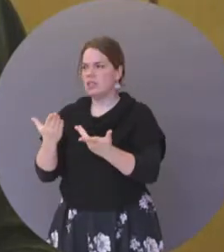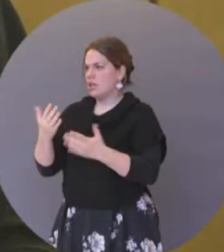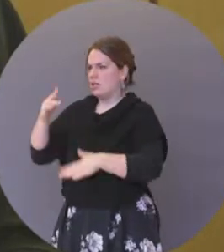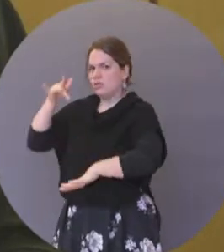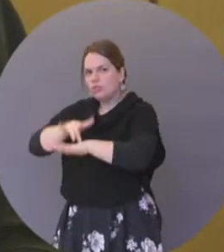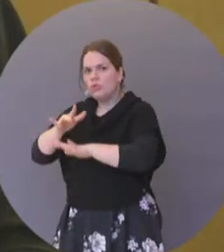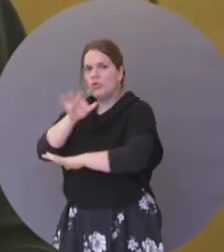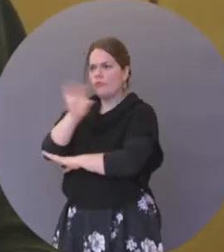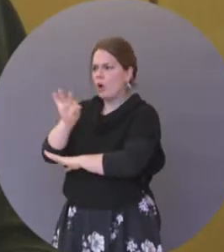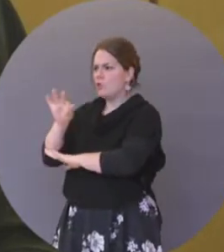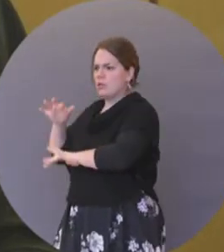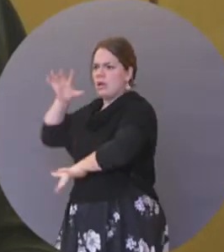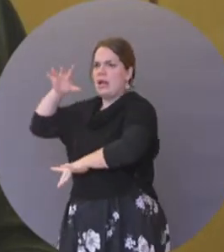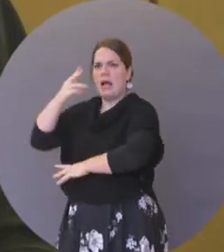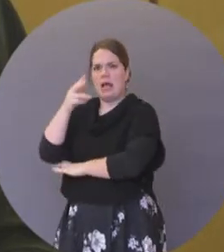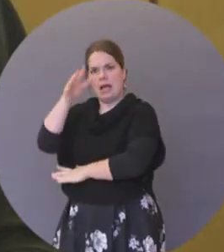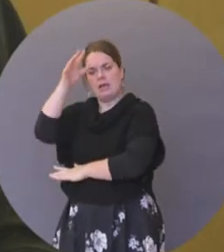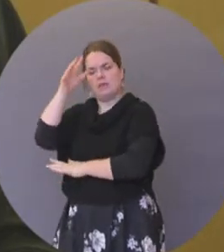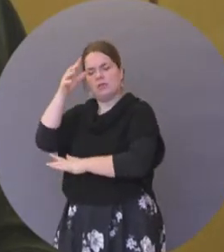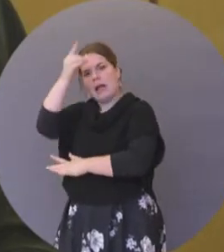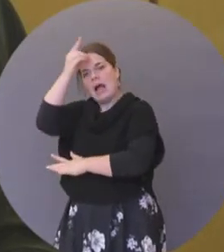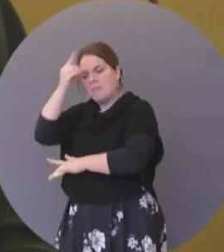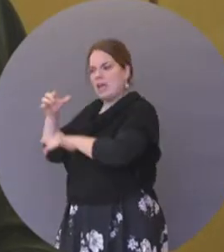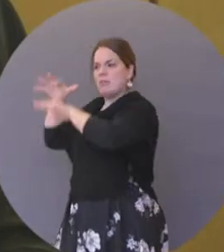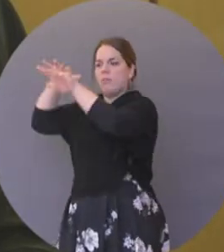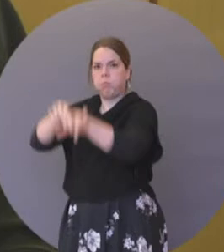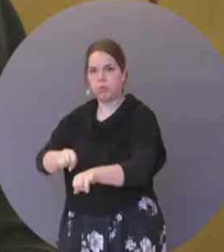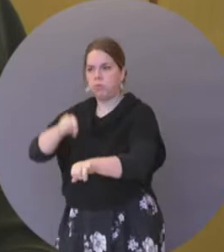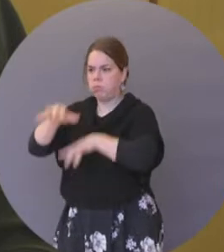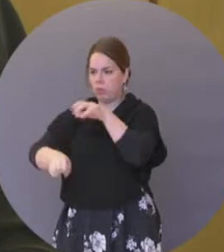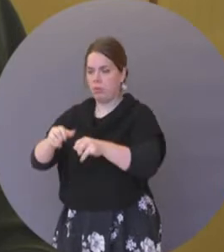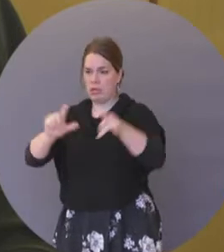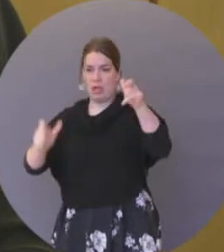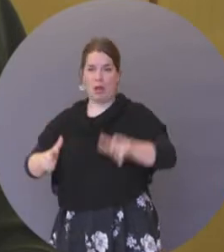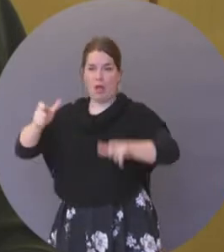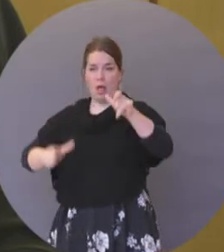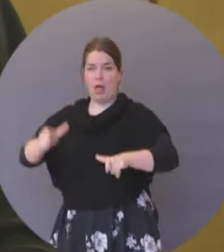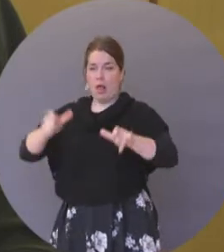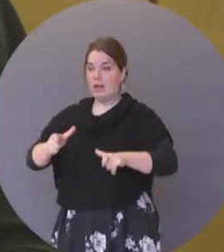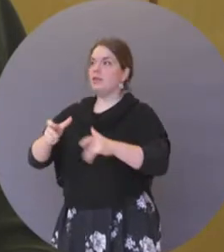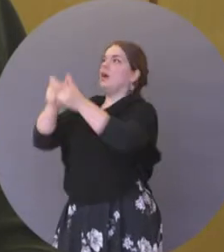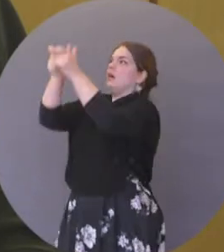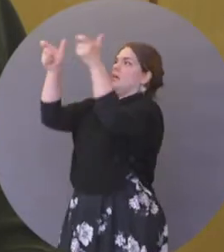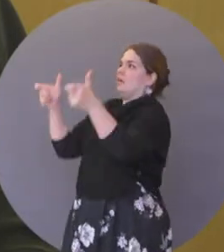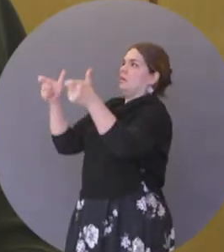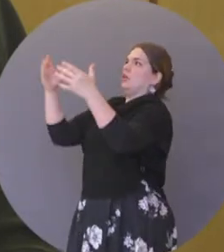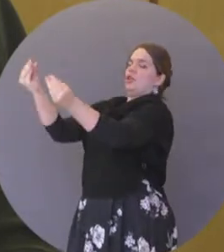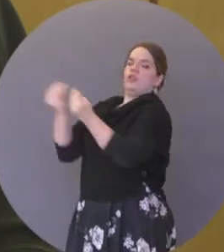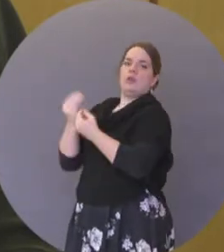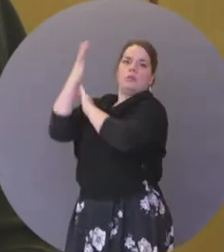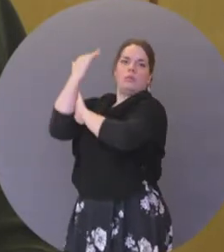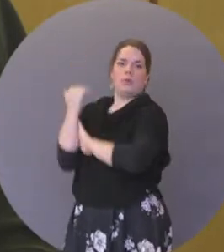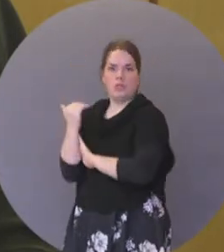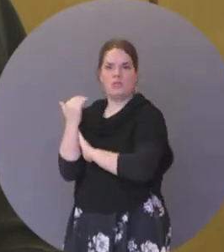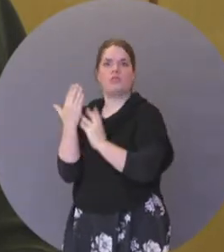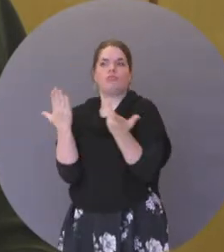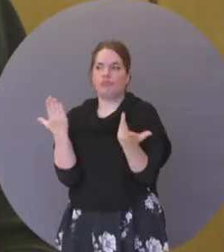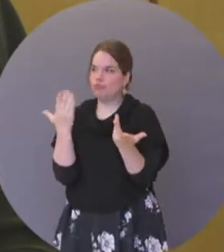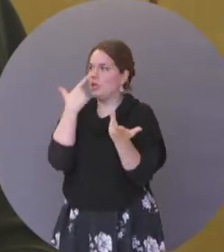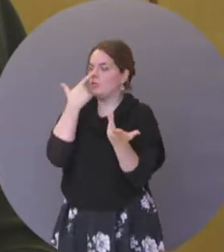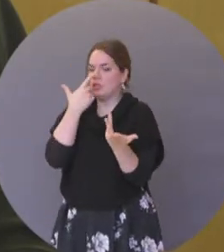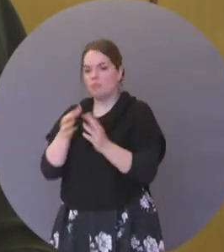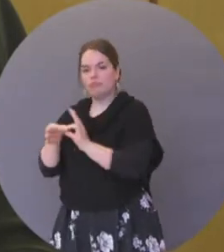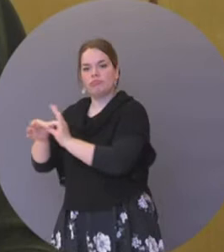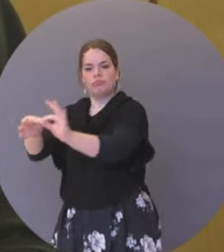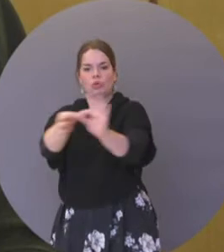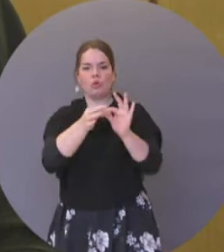mais qui comptait se relancer en s'appuyant sur le programme du Conseil National de la Résistance et de son esprit tourné notamment